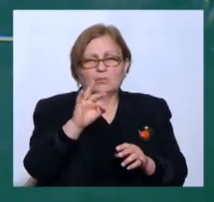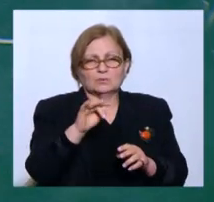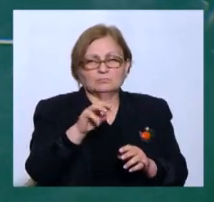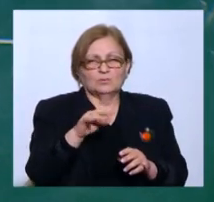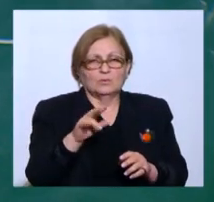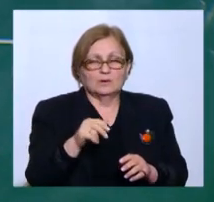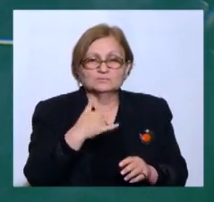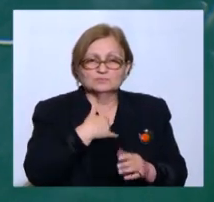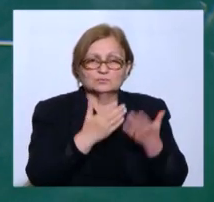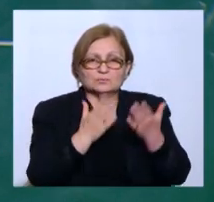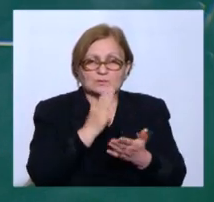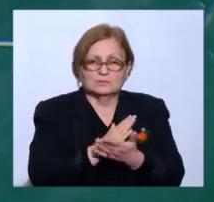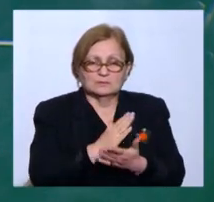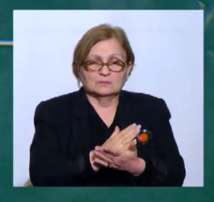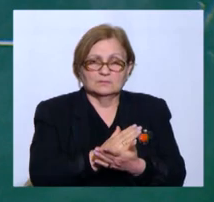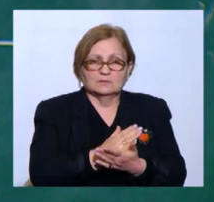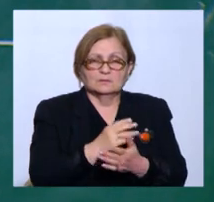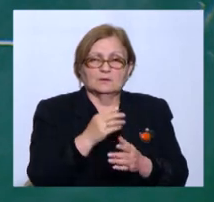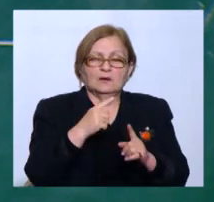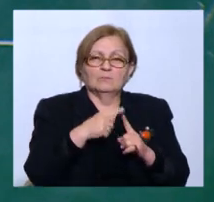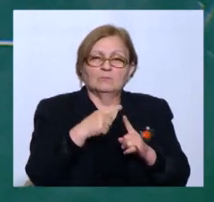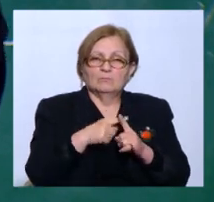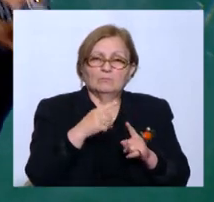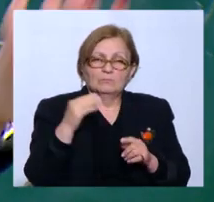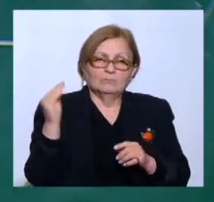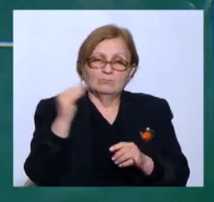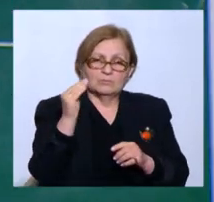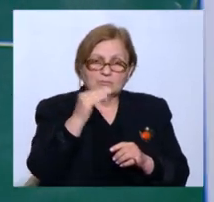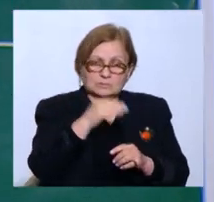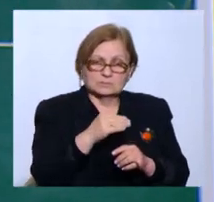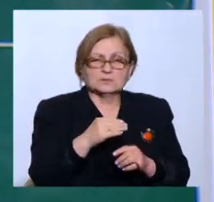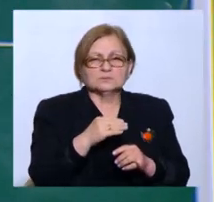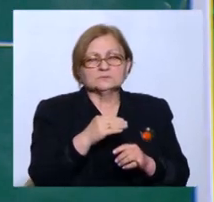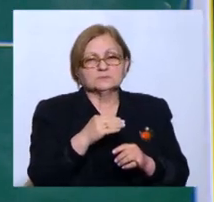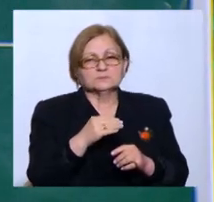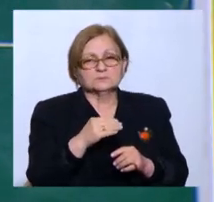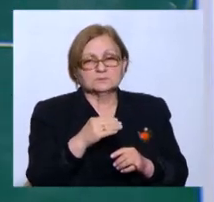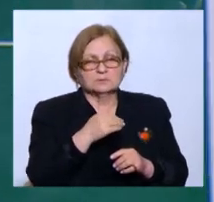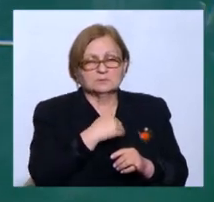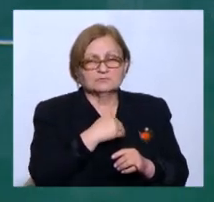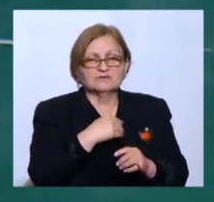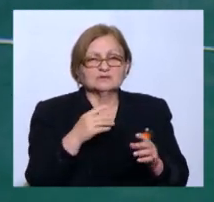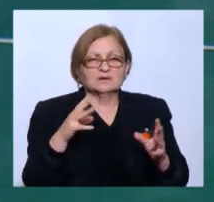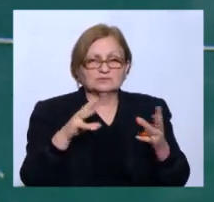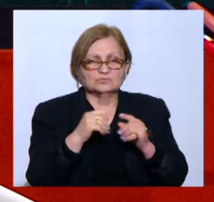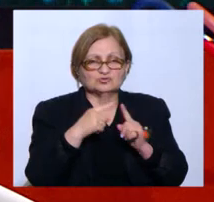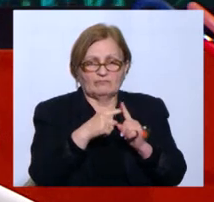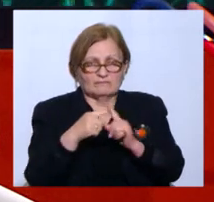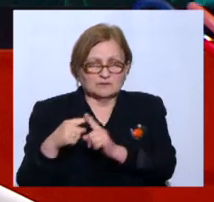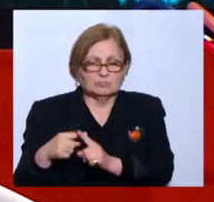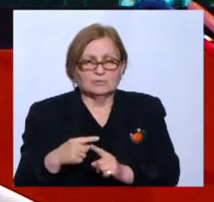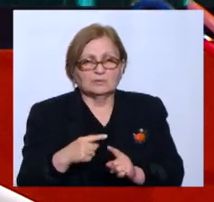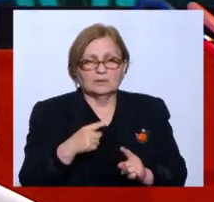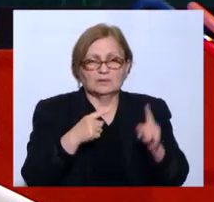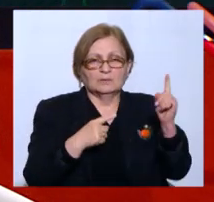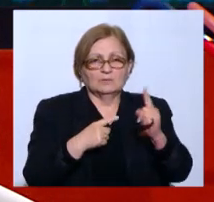ესე იგი ჩვენ თუ გვაქვს არითმეტიკული პროგრესია და გვინდა შევკრიბოთ პროგრესიის წევრები, ესე იგი ვიქცევით ესე.